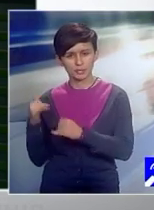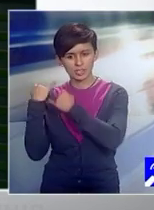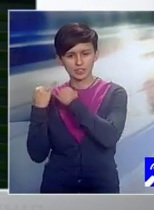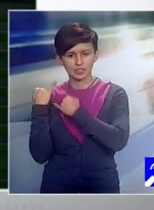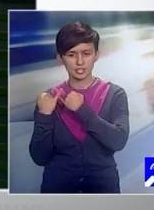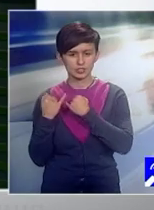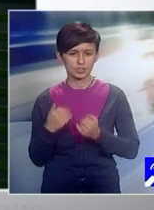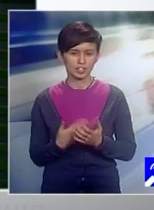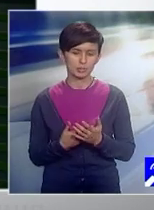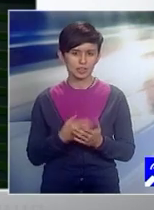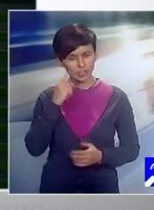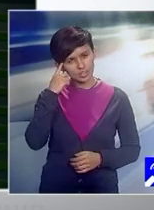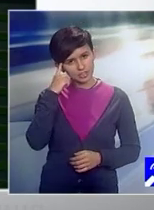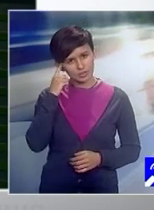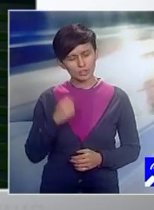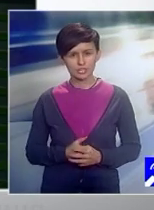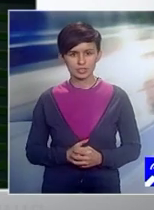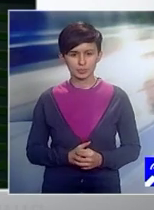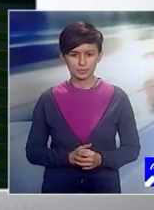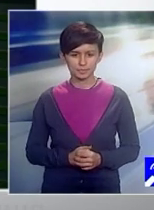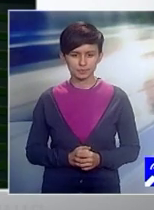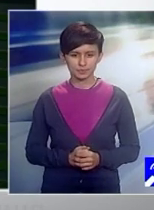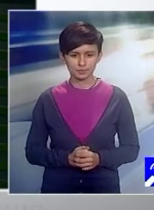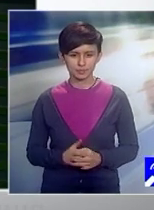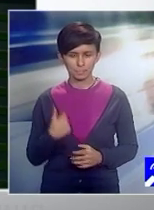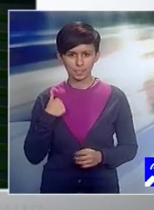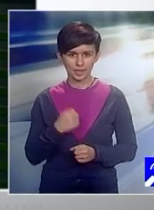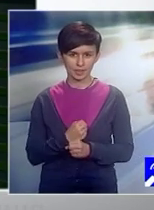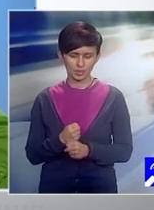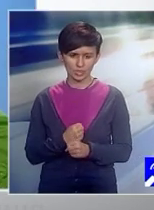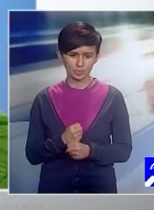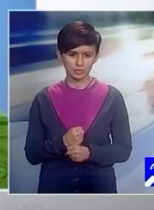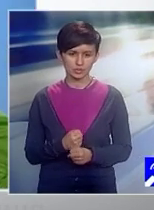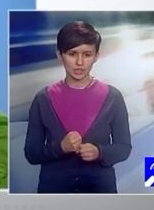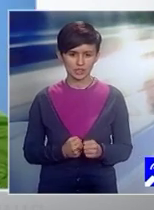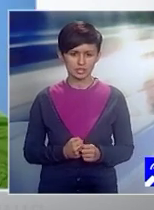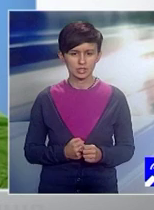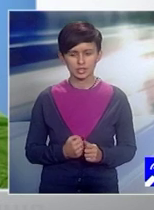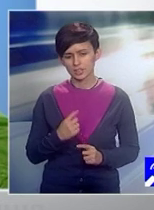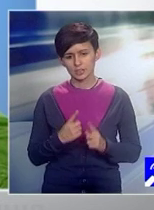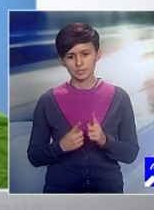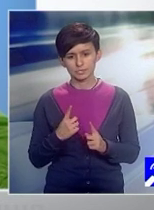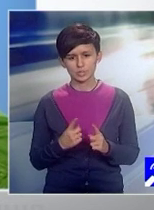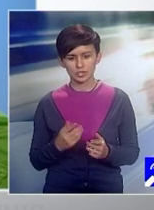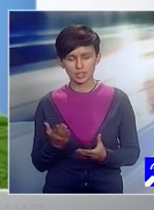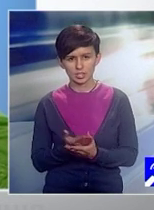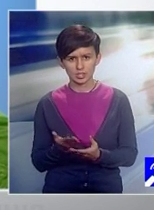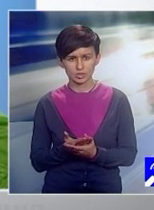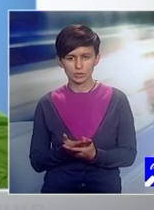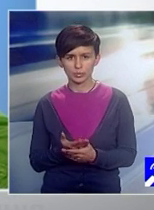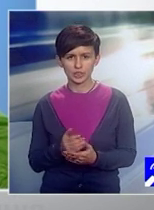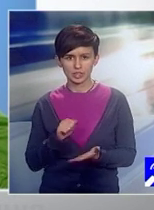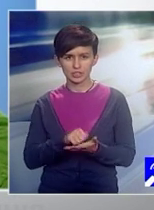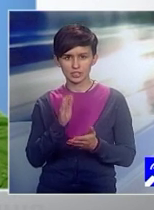să o încadrăm în acest context. Foarte pe scurt, din ce am studiat eu anumite documente din